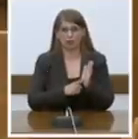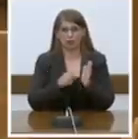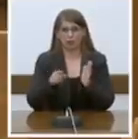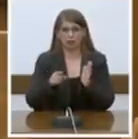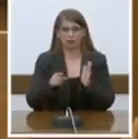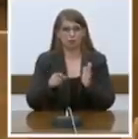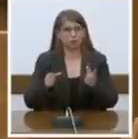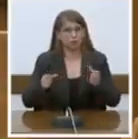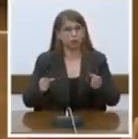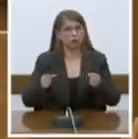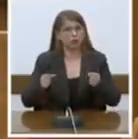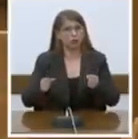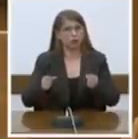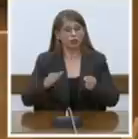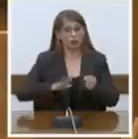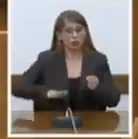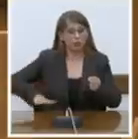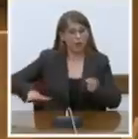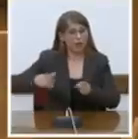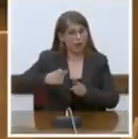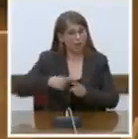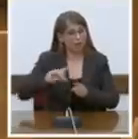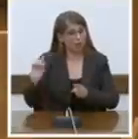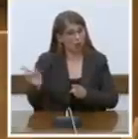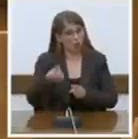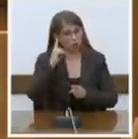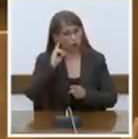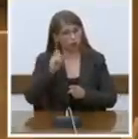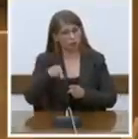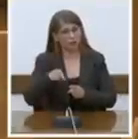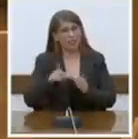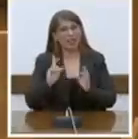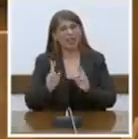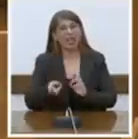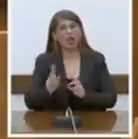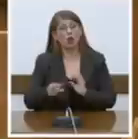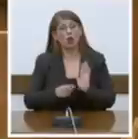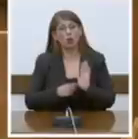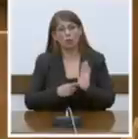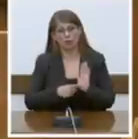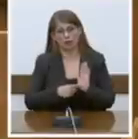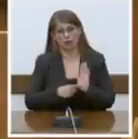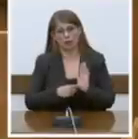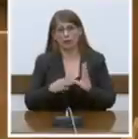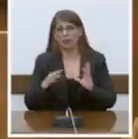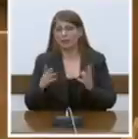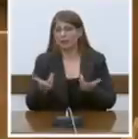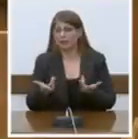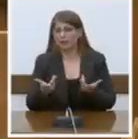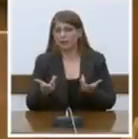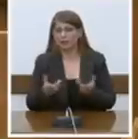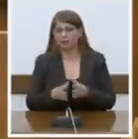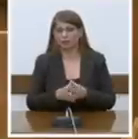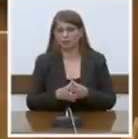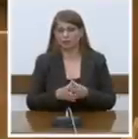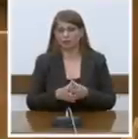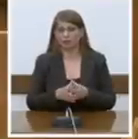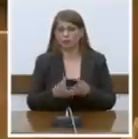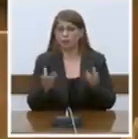τη χώρα και όλοι το ξέρουμε ότι είναι κακονομία. Γιατί